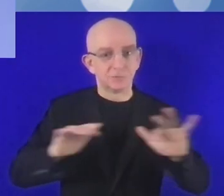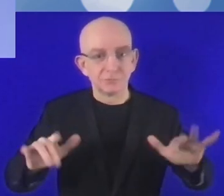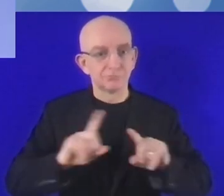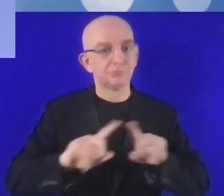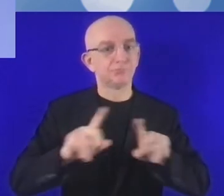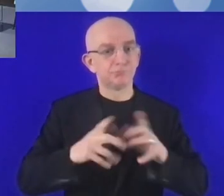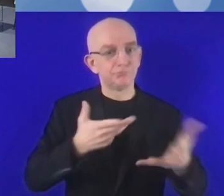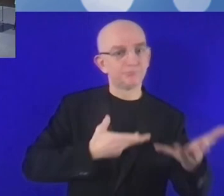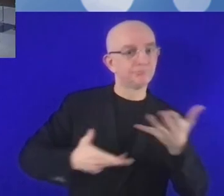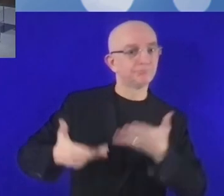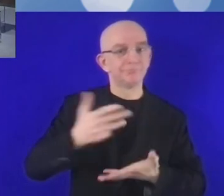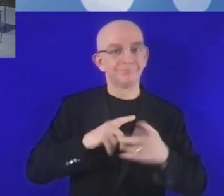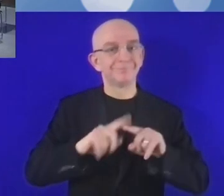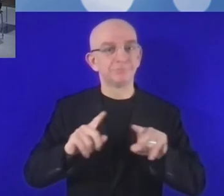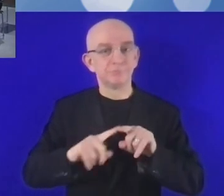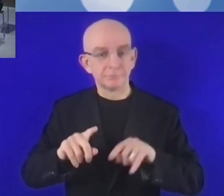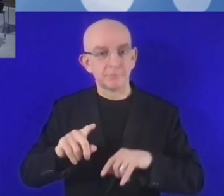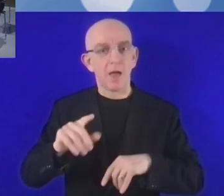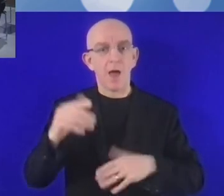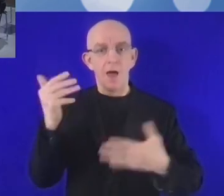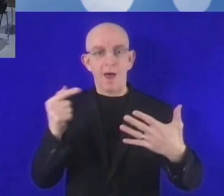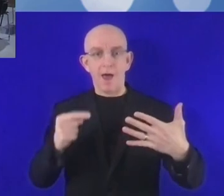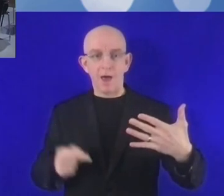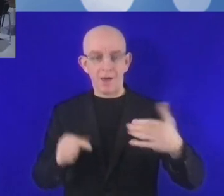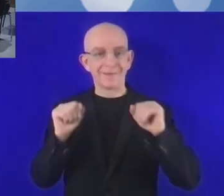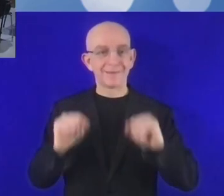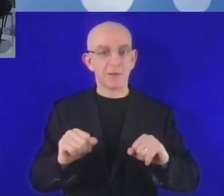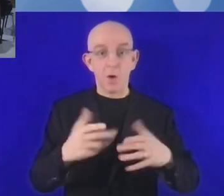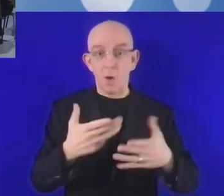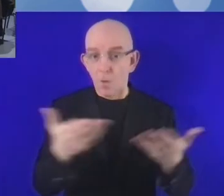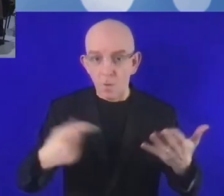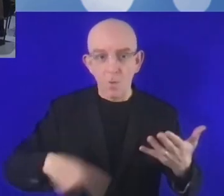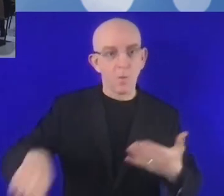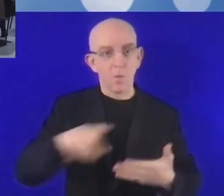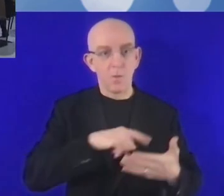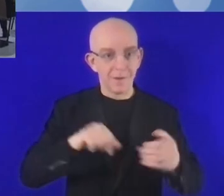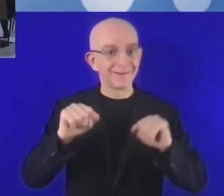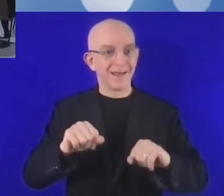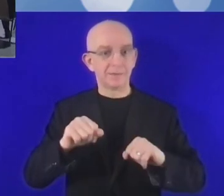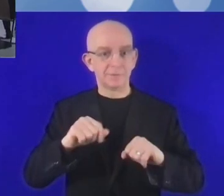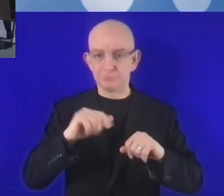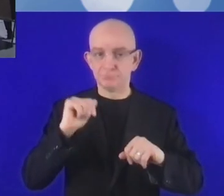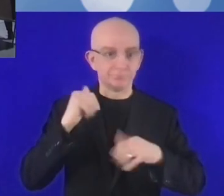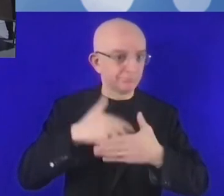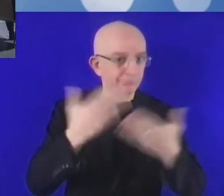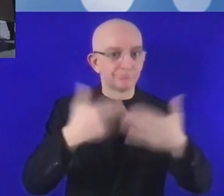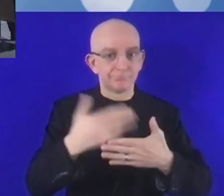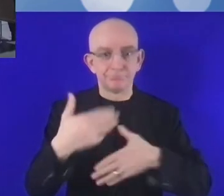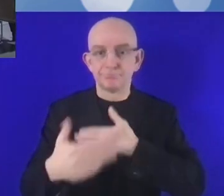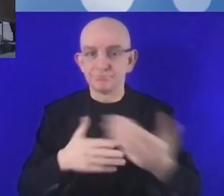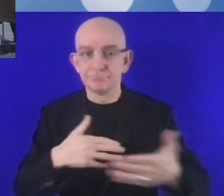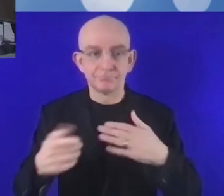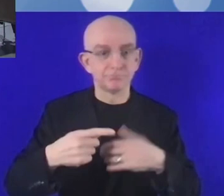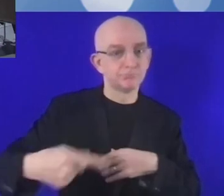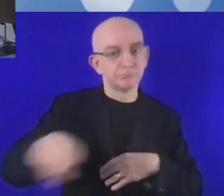несет эмоциональные сообщения. Ведь очень много информации попадает к нам в виде звуков. Будем ли мы музыкантами